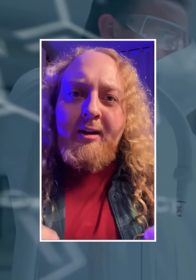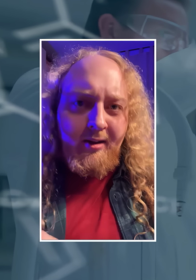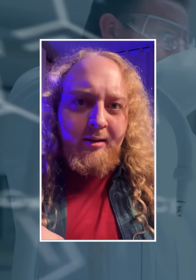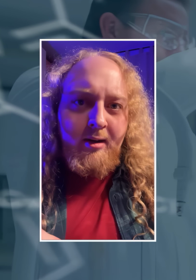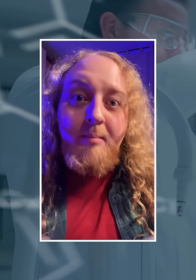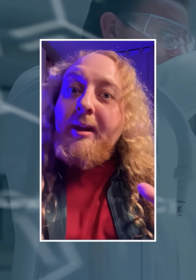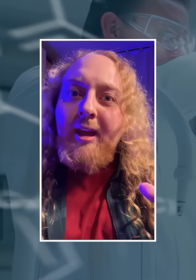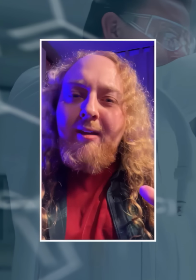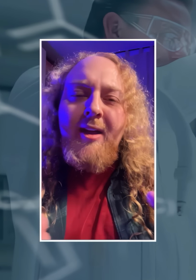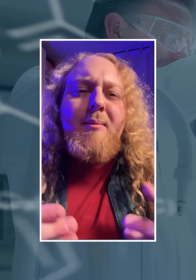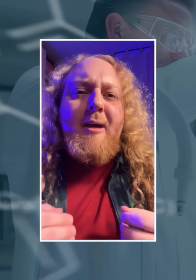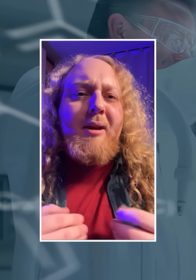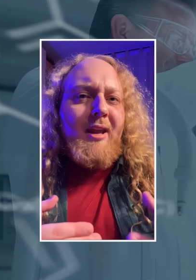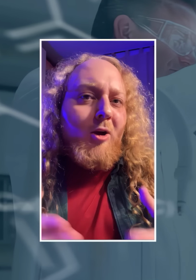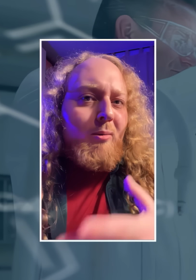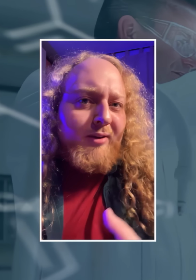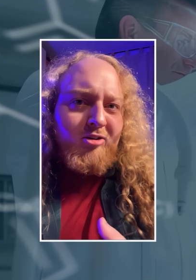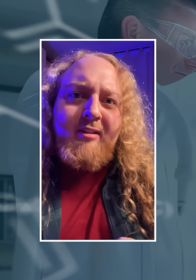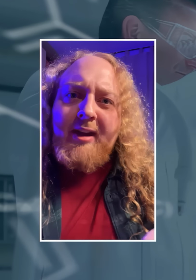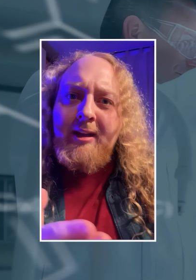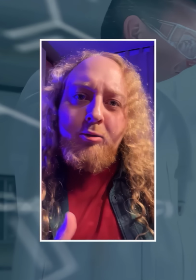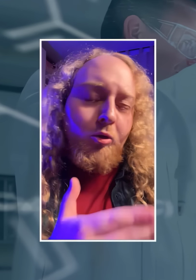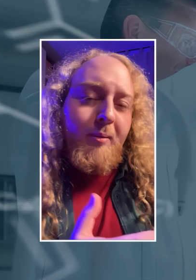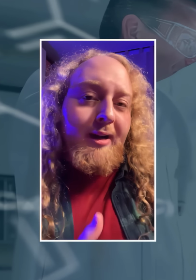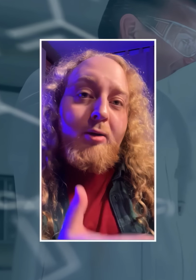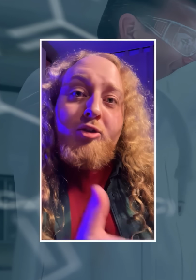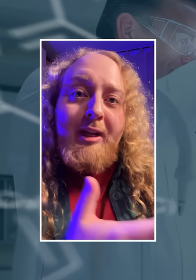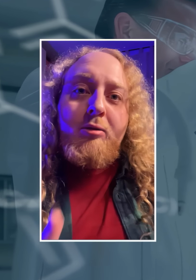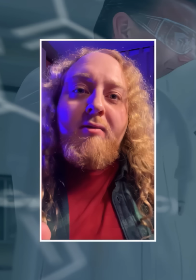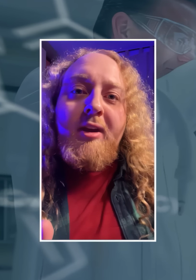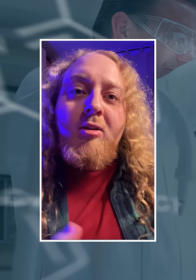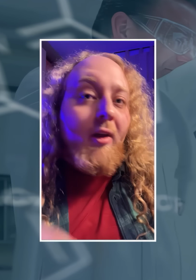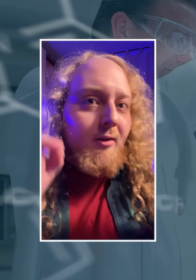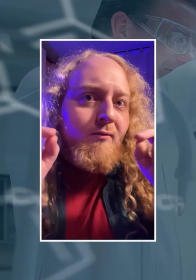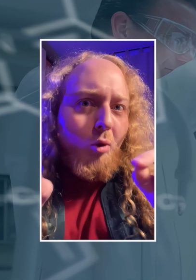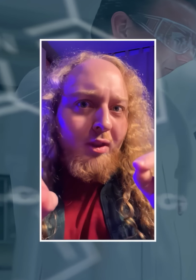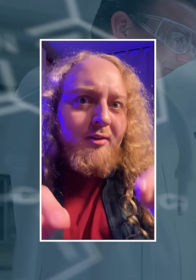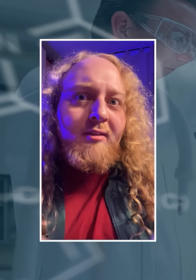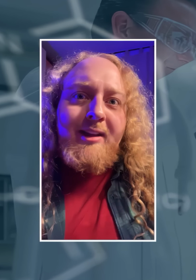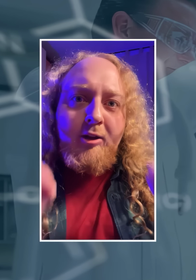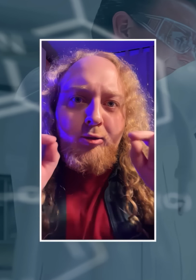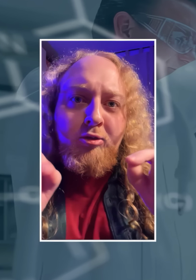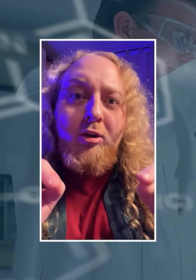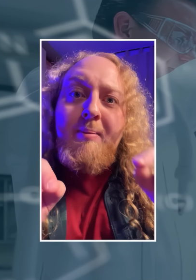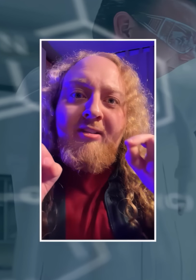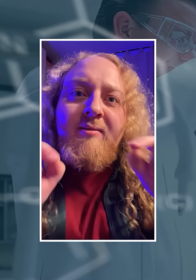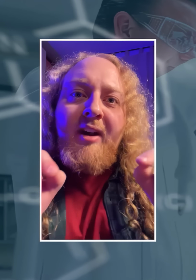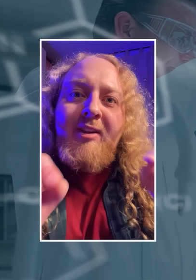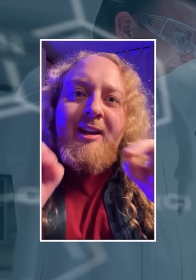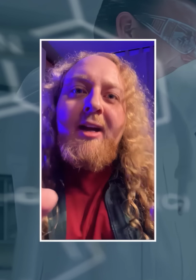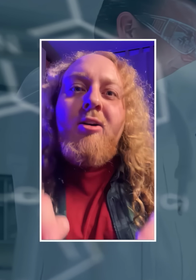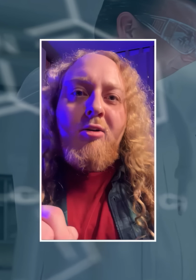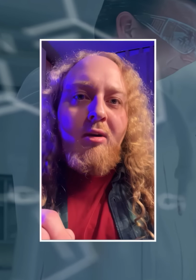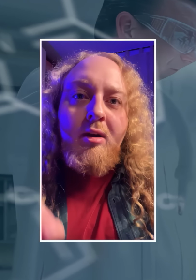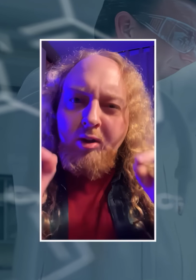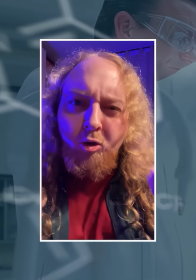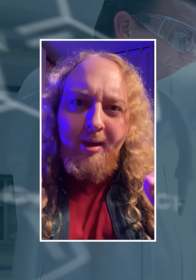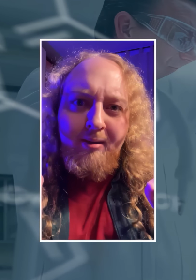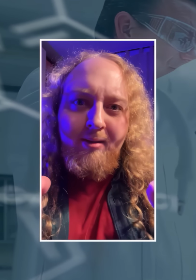l'irc perché beh perché come Francesca e il dottor urbani hanno già detto nel video voi siete la soluzione per salvarvi dal